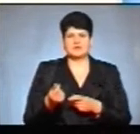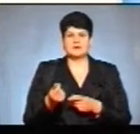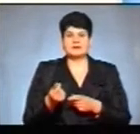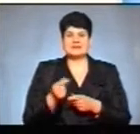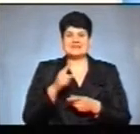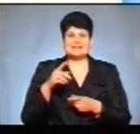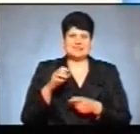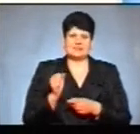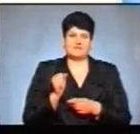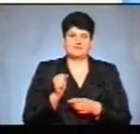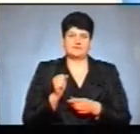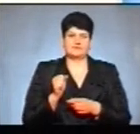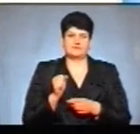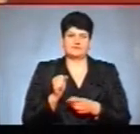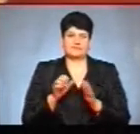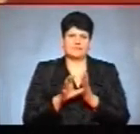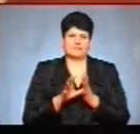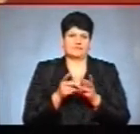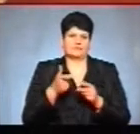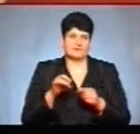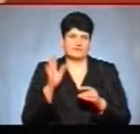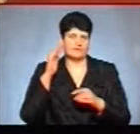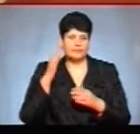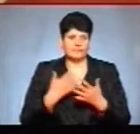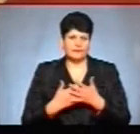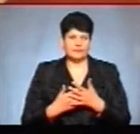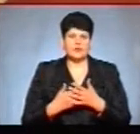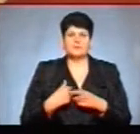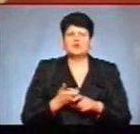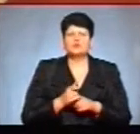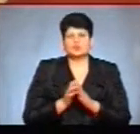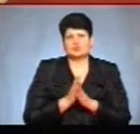за енергоресурс. І я би дуже просив би людей